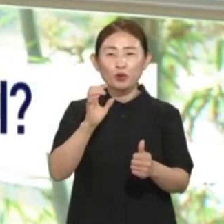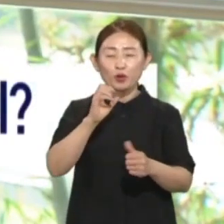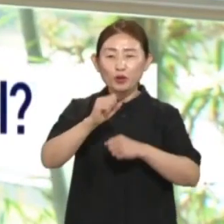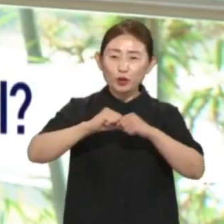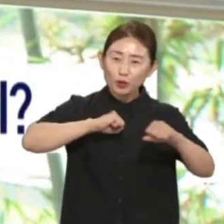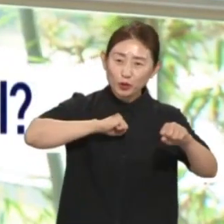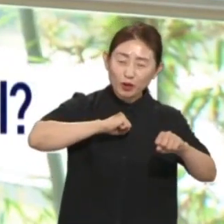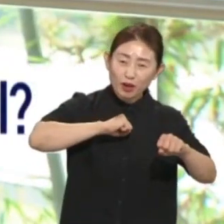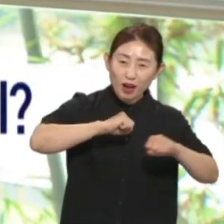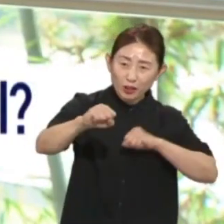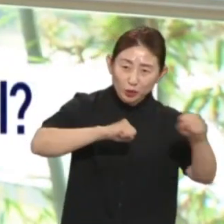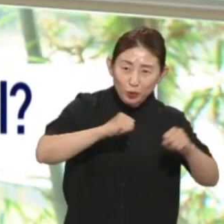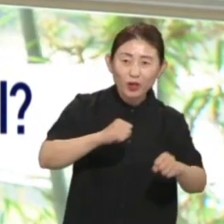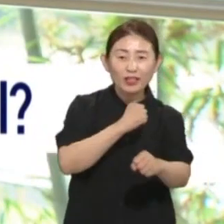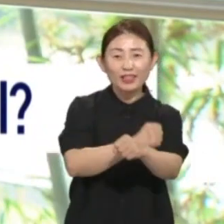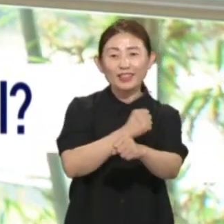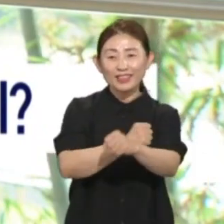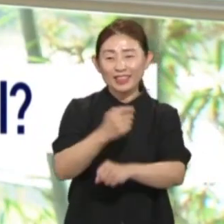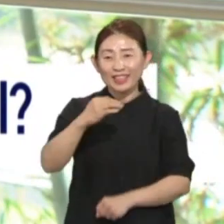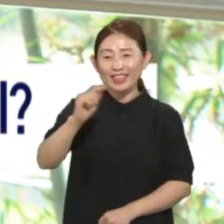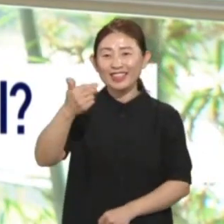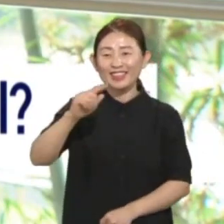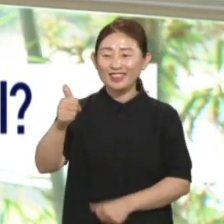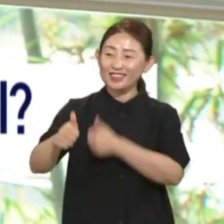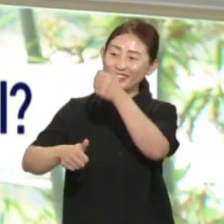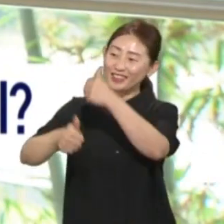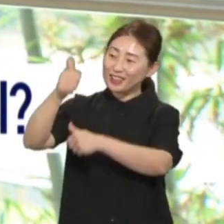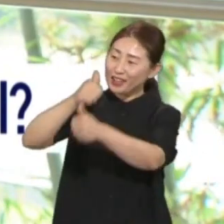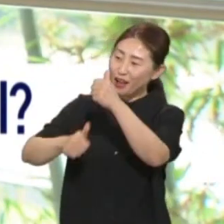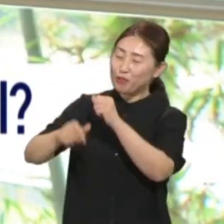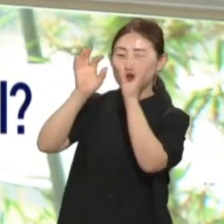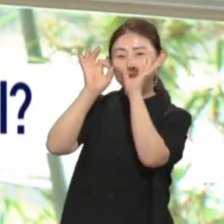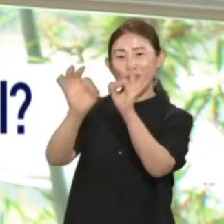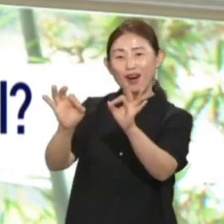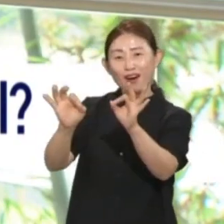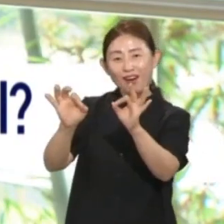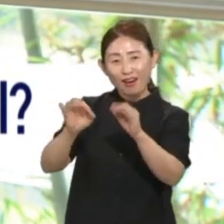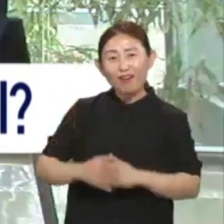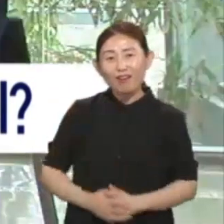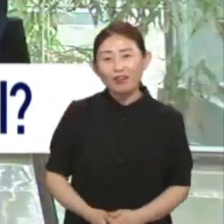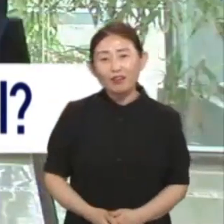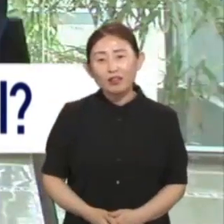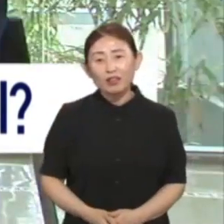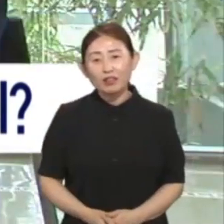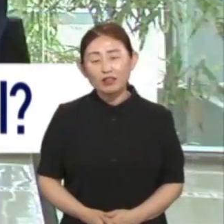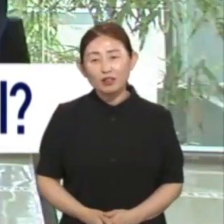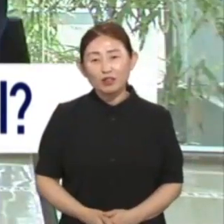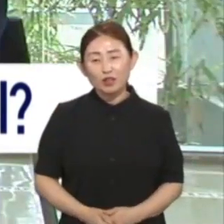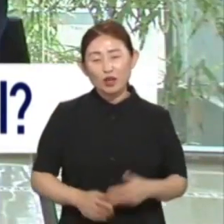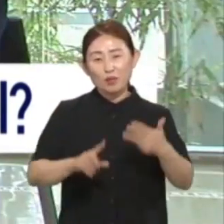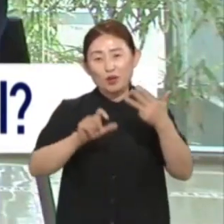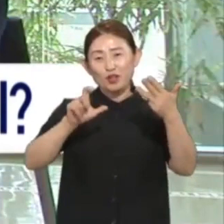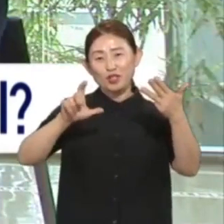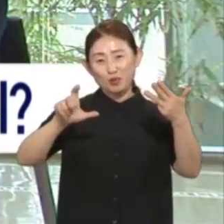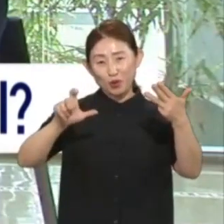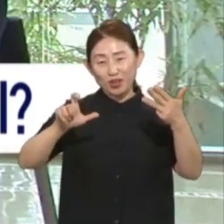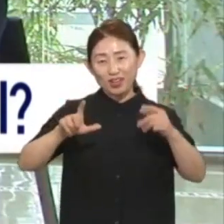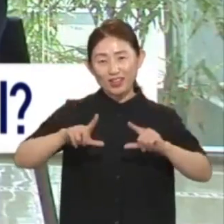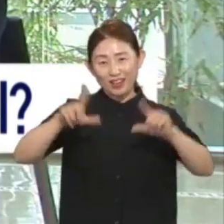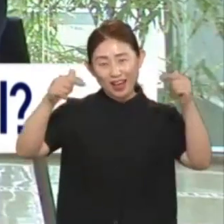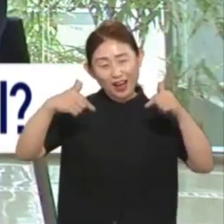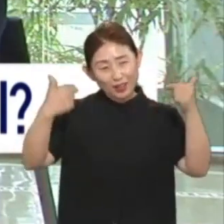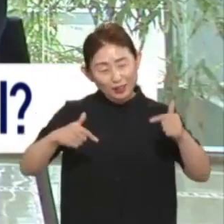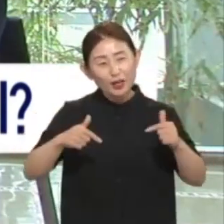위해서 헌신하신 닌튼 가문을 보면 아마 교수님께서는 광복절은 너무 새롭게 다가올 것 같아요.